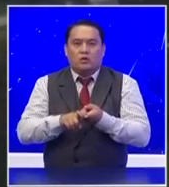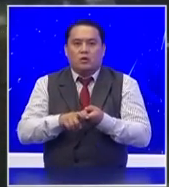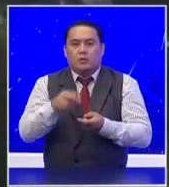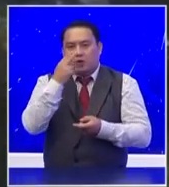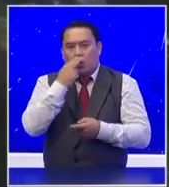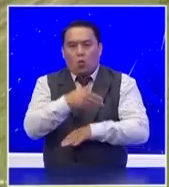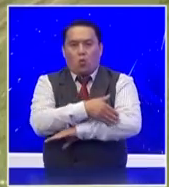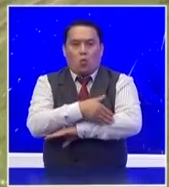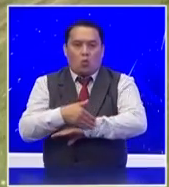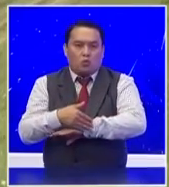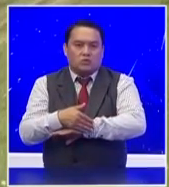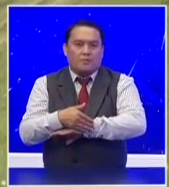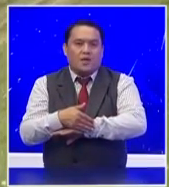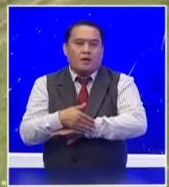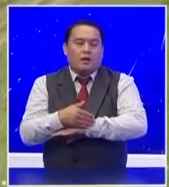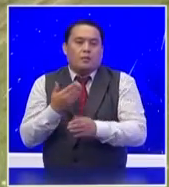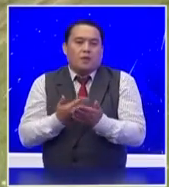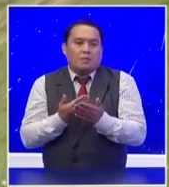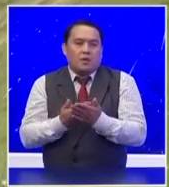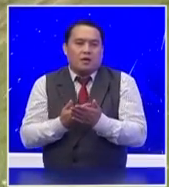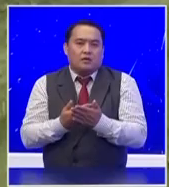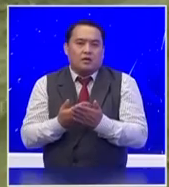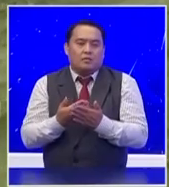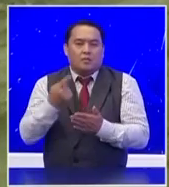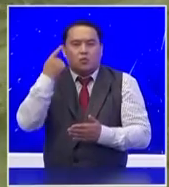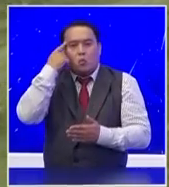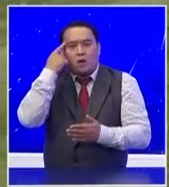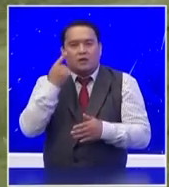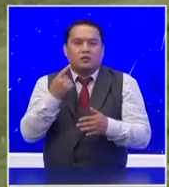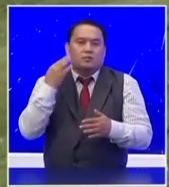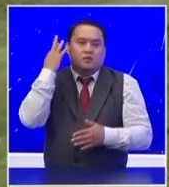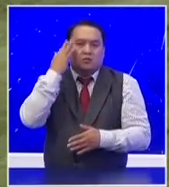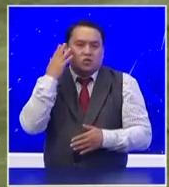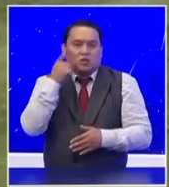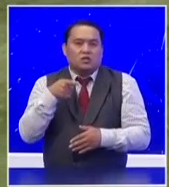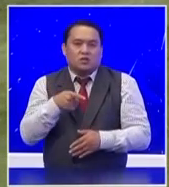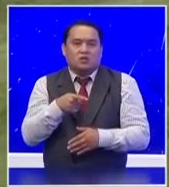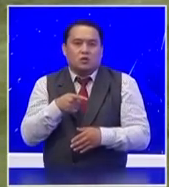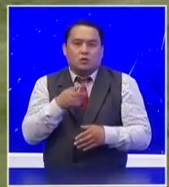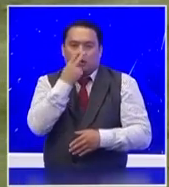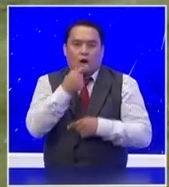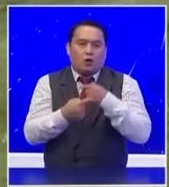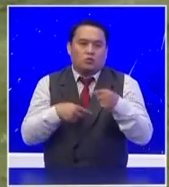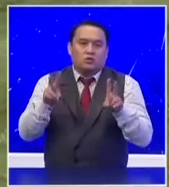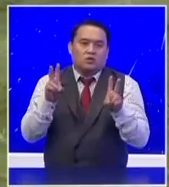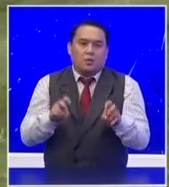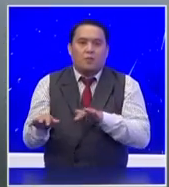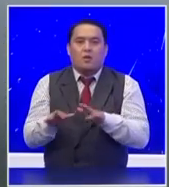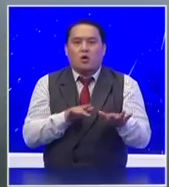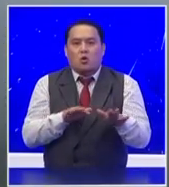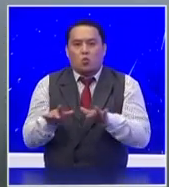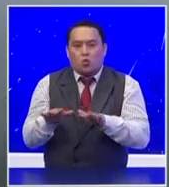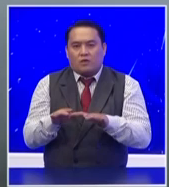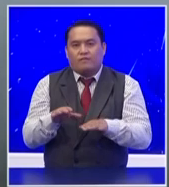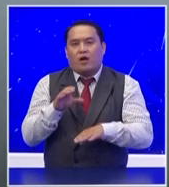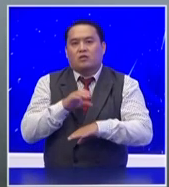привычные улицы Анси. Поразмышлять на высоте 1700 метров над уровнем моря в традиционную тему мероприятия